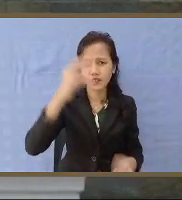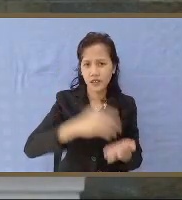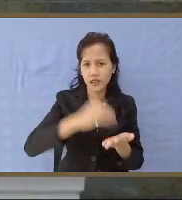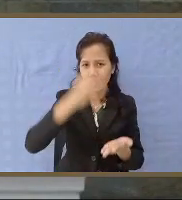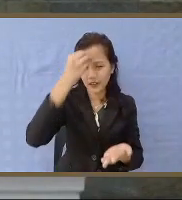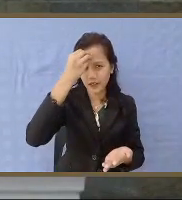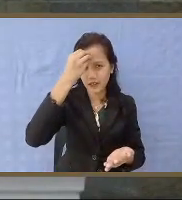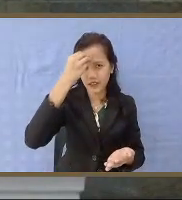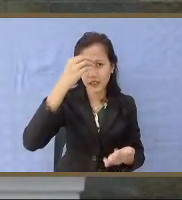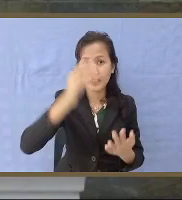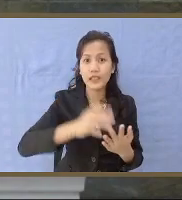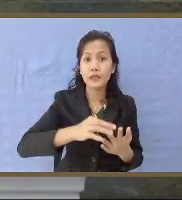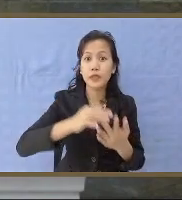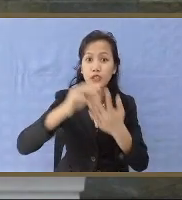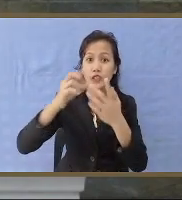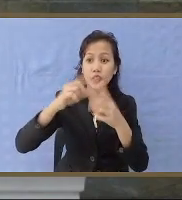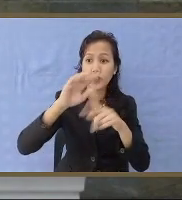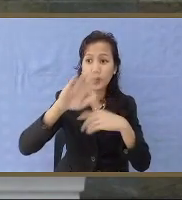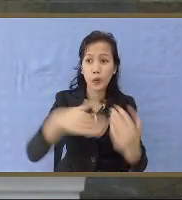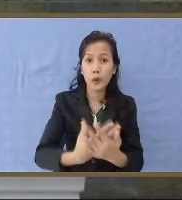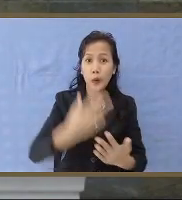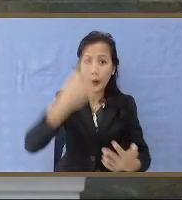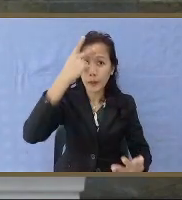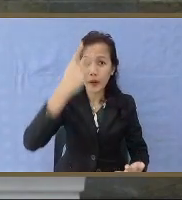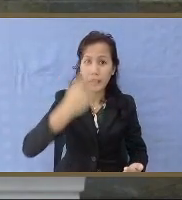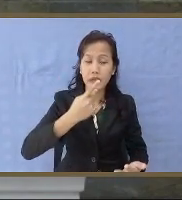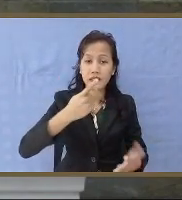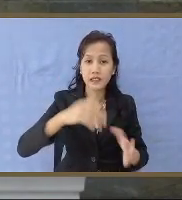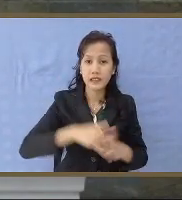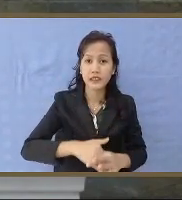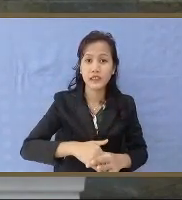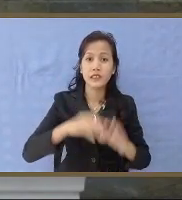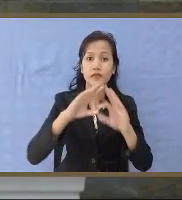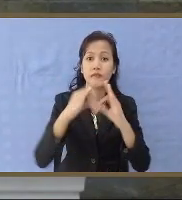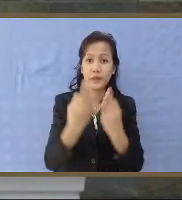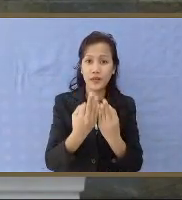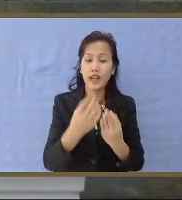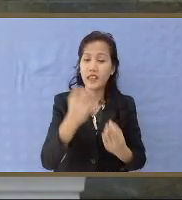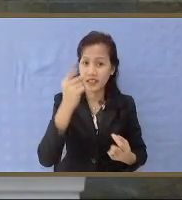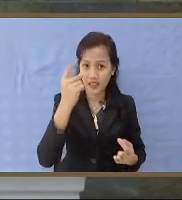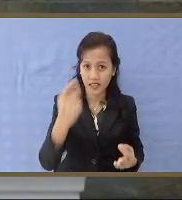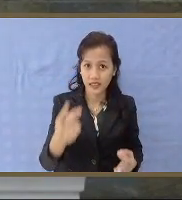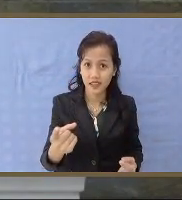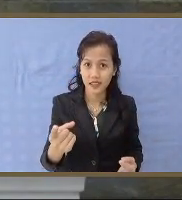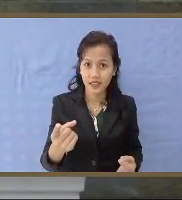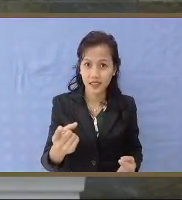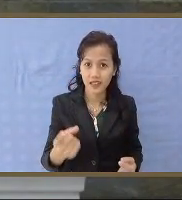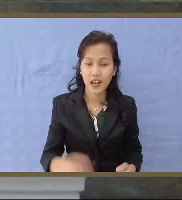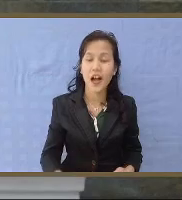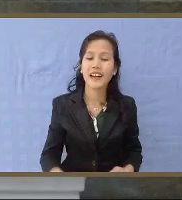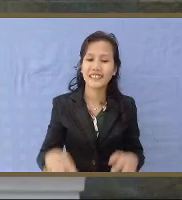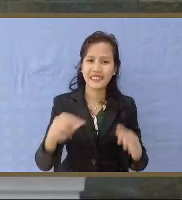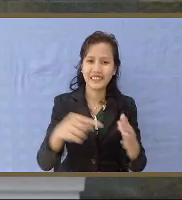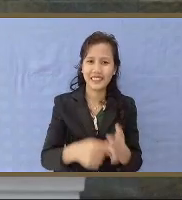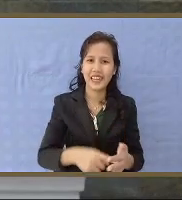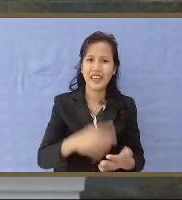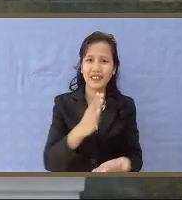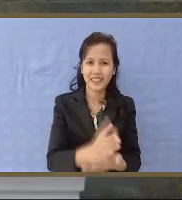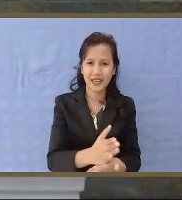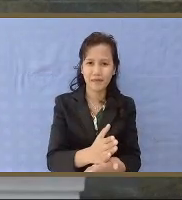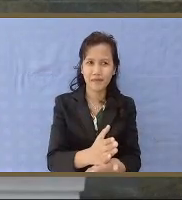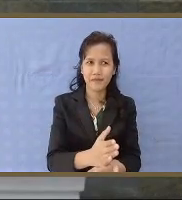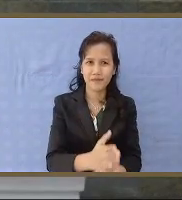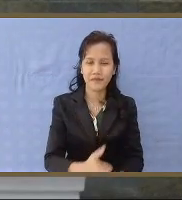learn, lalong-lalo na sa mga guardians sa tahanan. Okay? I hope you get something tonight. Amen? Diyan muna tayo mga kapatid. Tandaan niyo